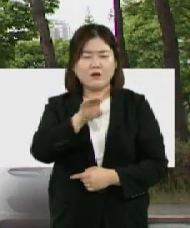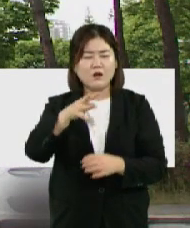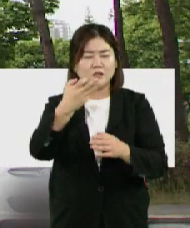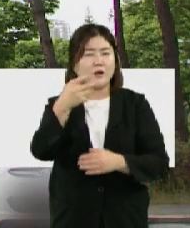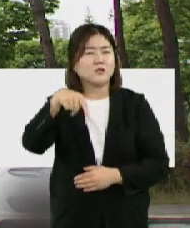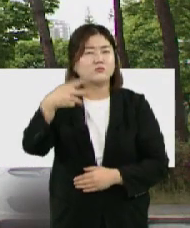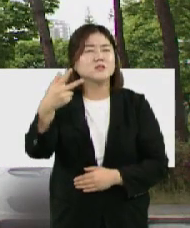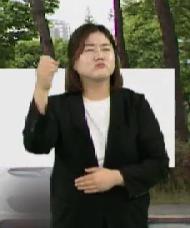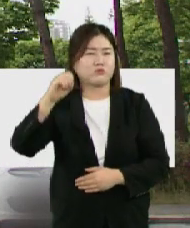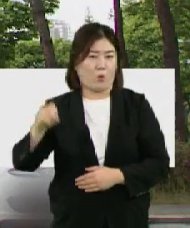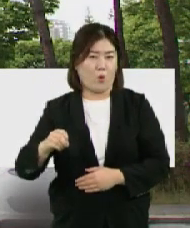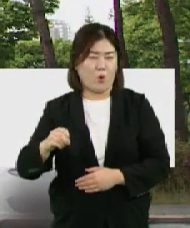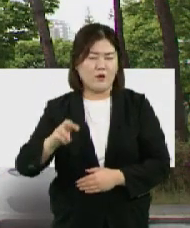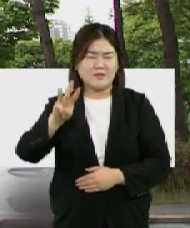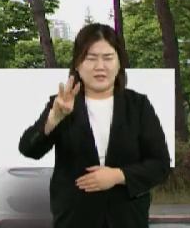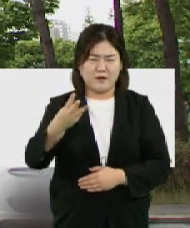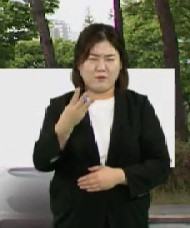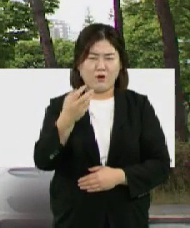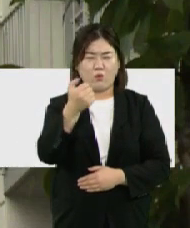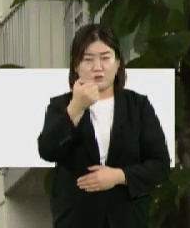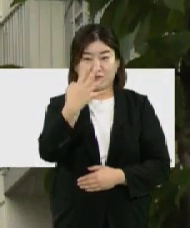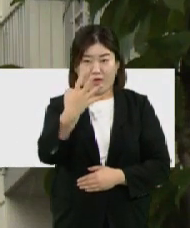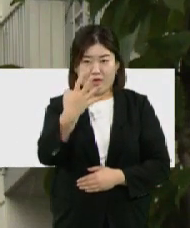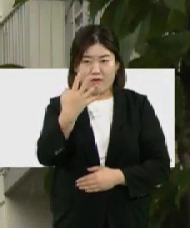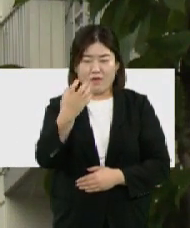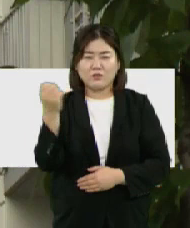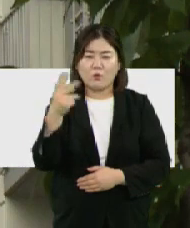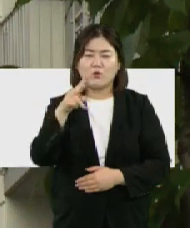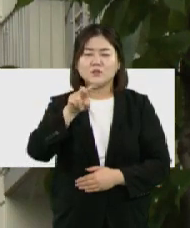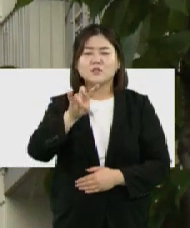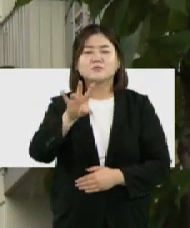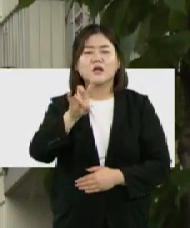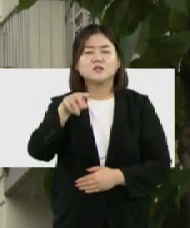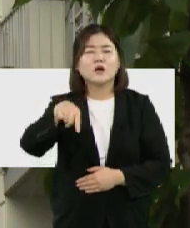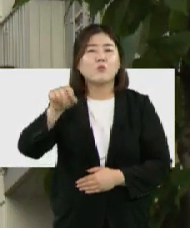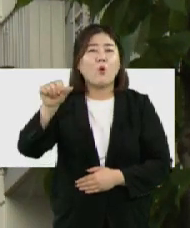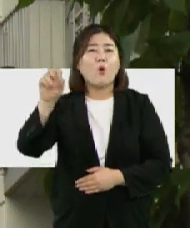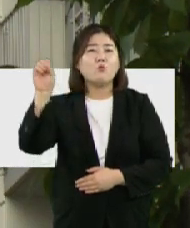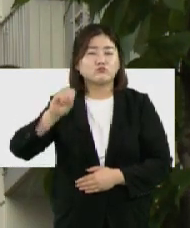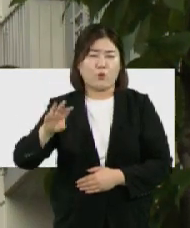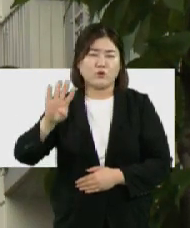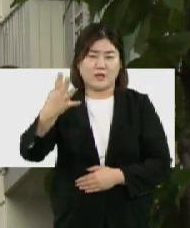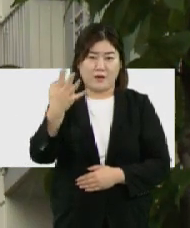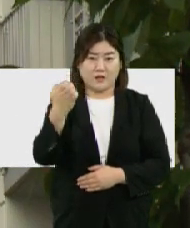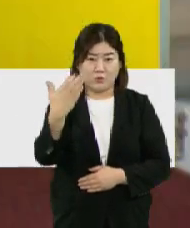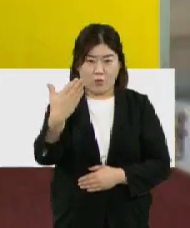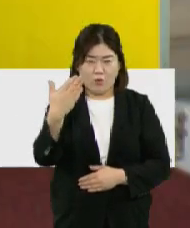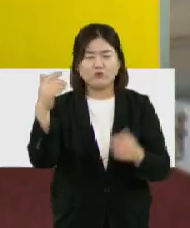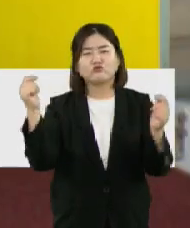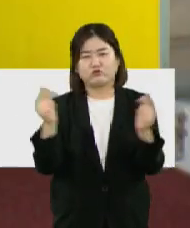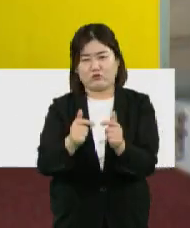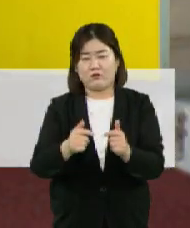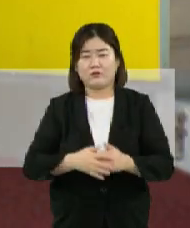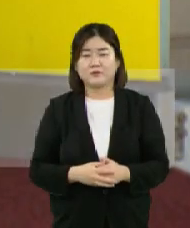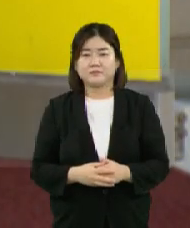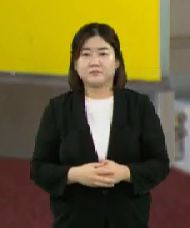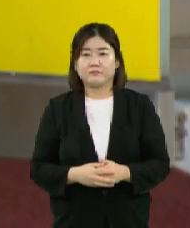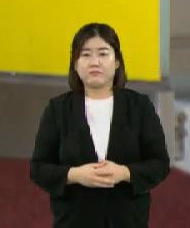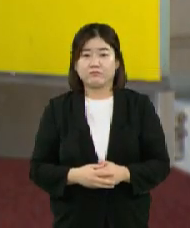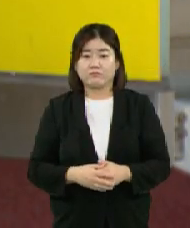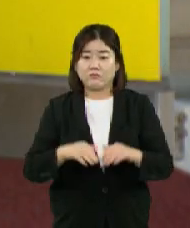18.7% 인 310 4 건과 24.5% 인 400 99 거니 줄어들었습니다